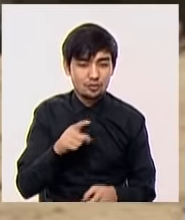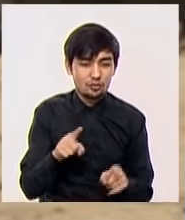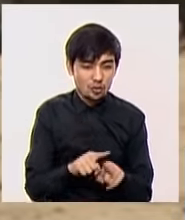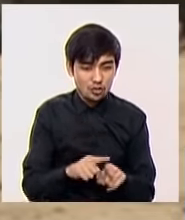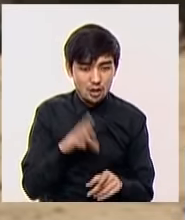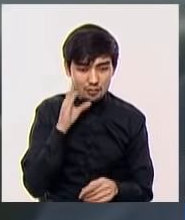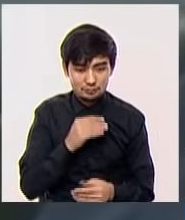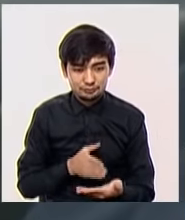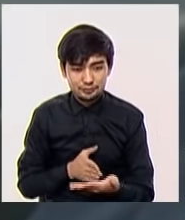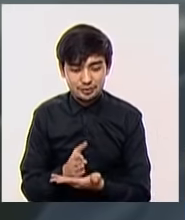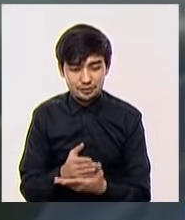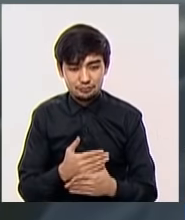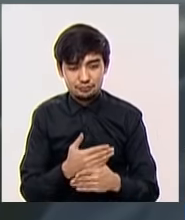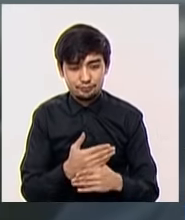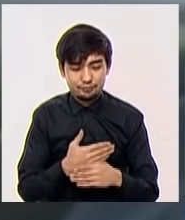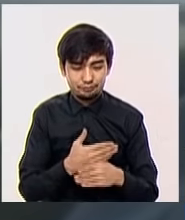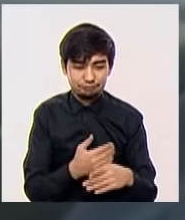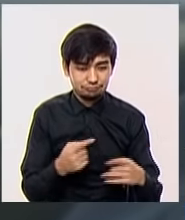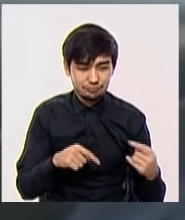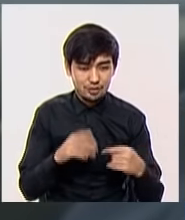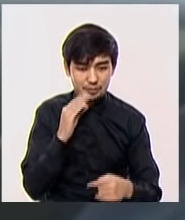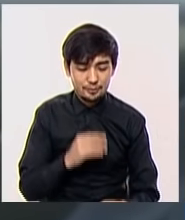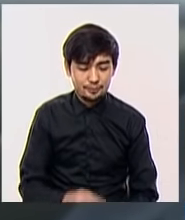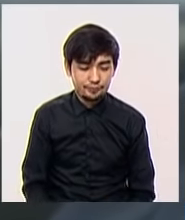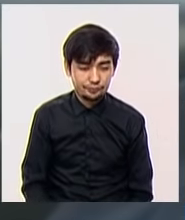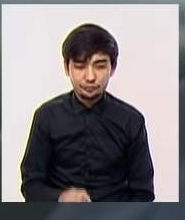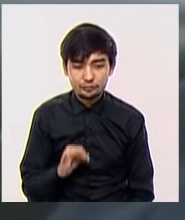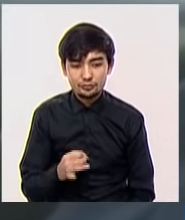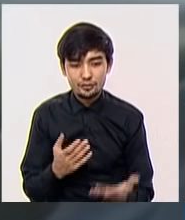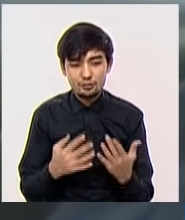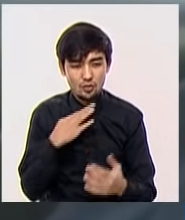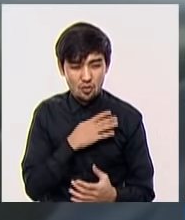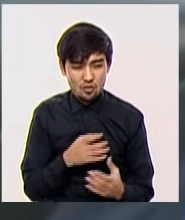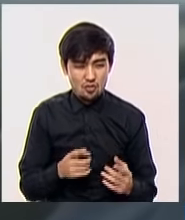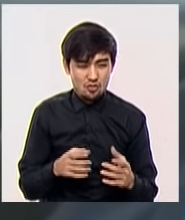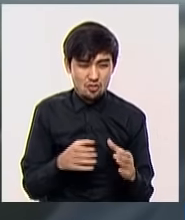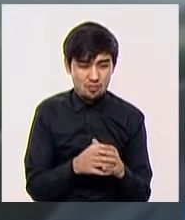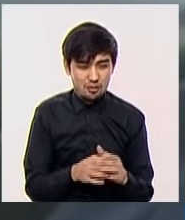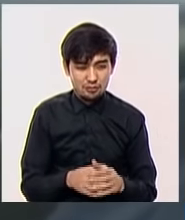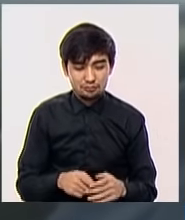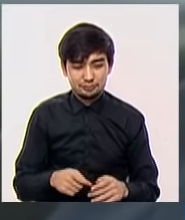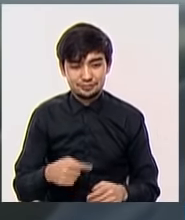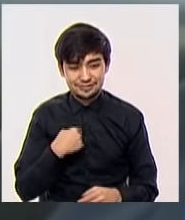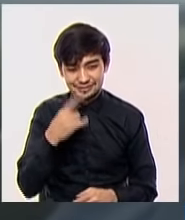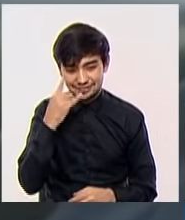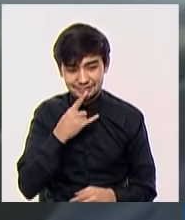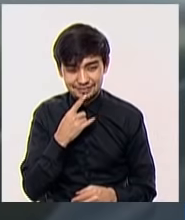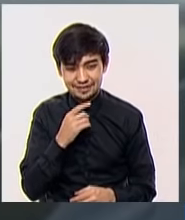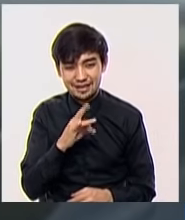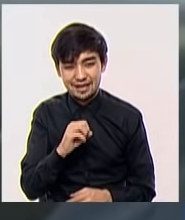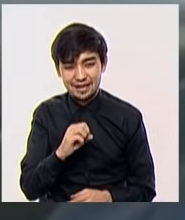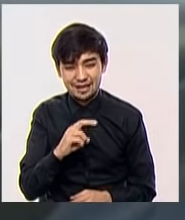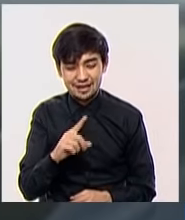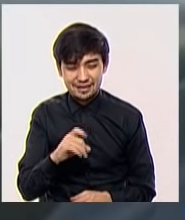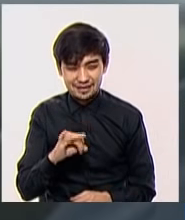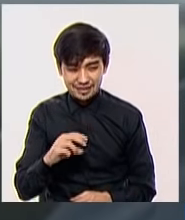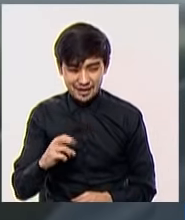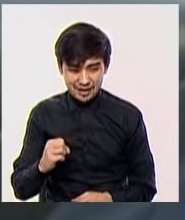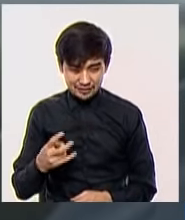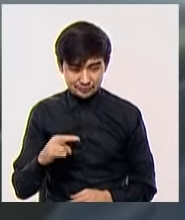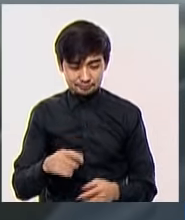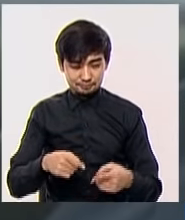выходом если многие компании крупные идут по лицу холста нашими резиденции президента металл